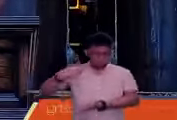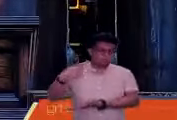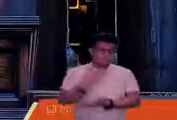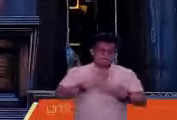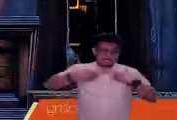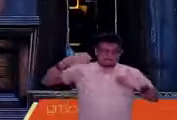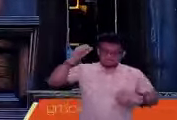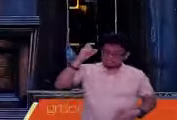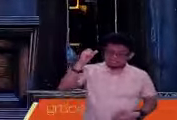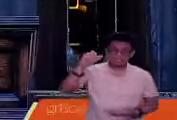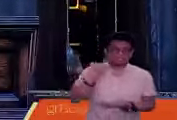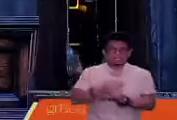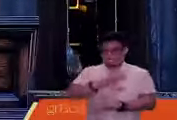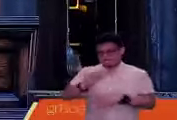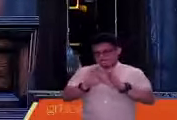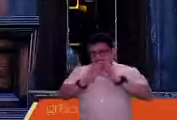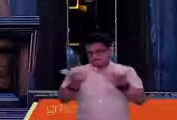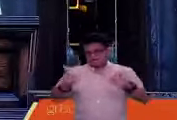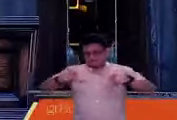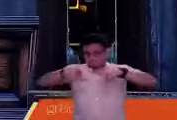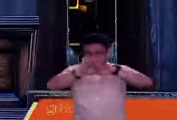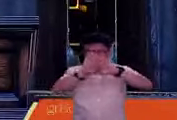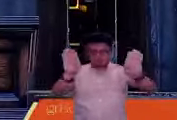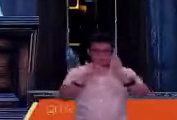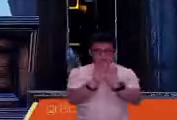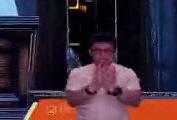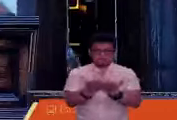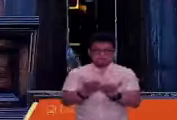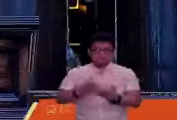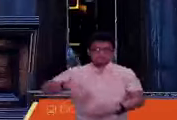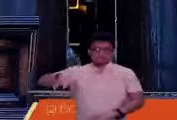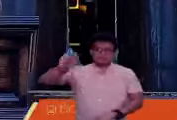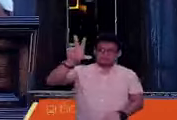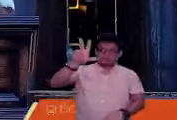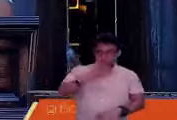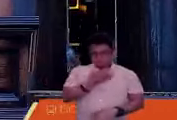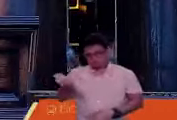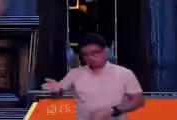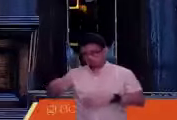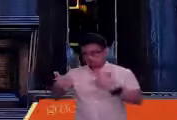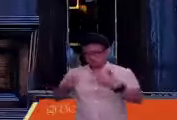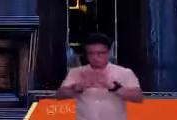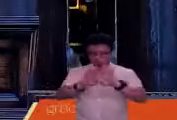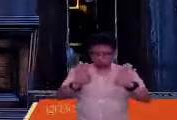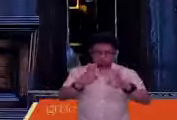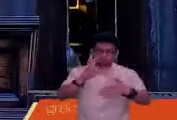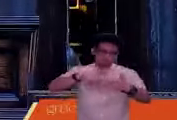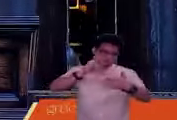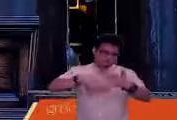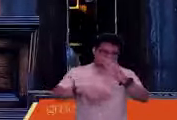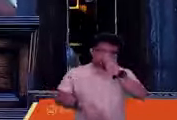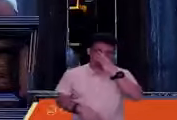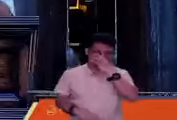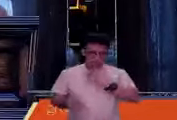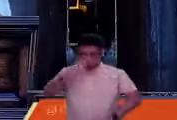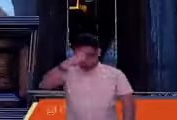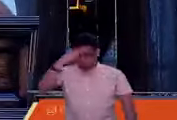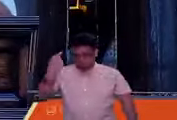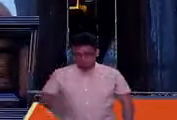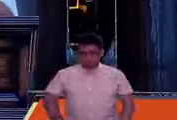this. And let us open our Bibles to three powerful verses. Because it